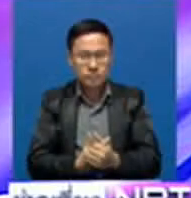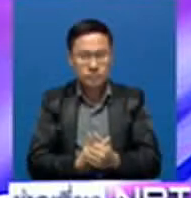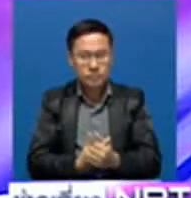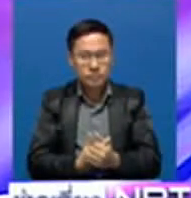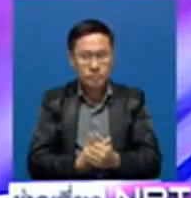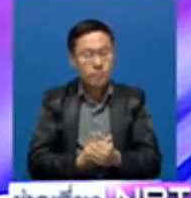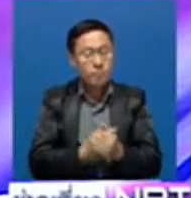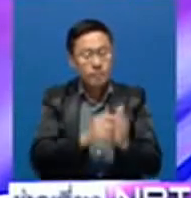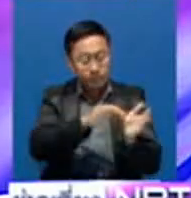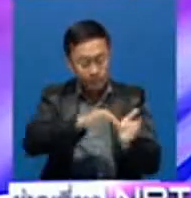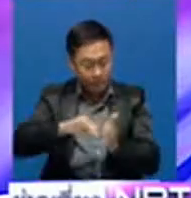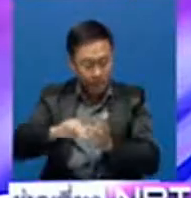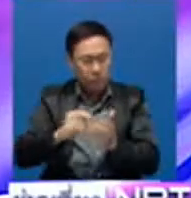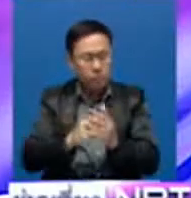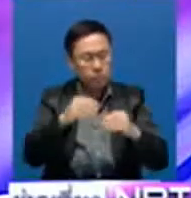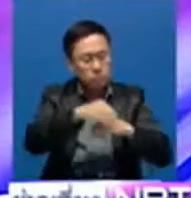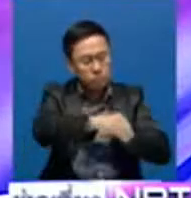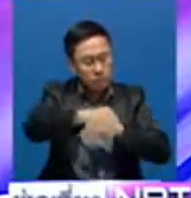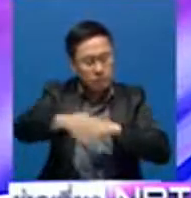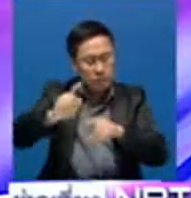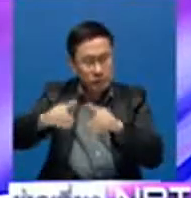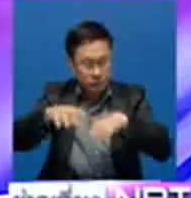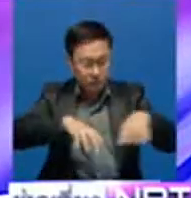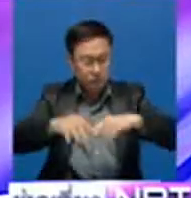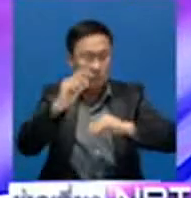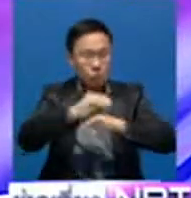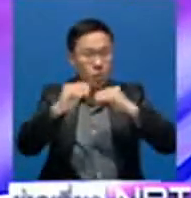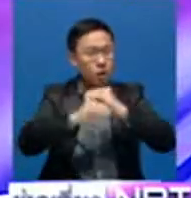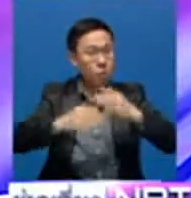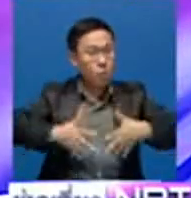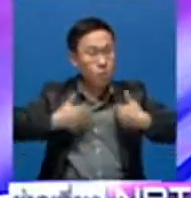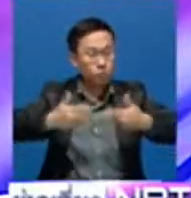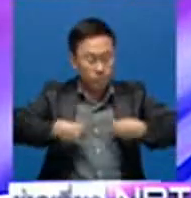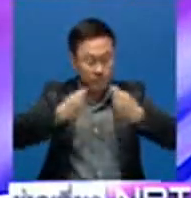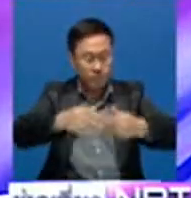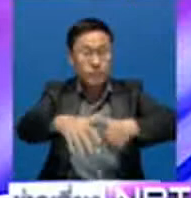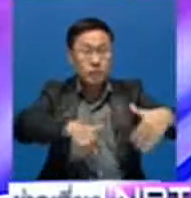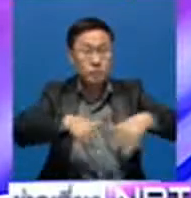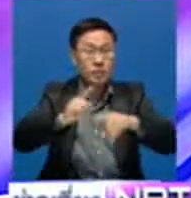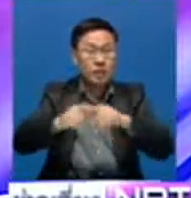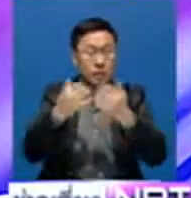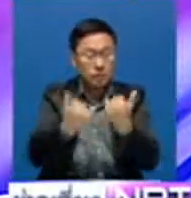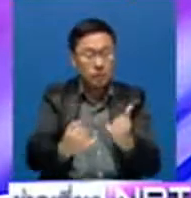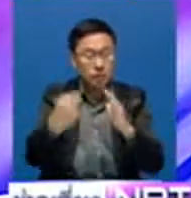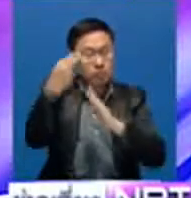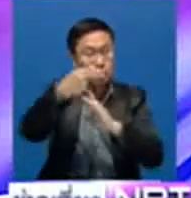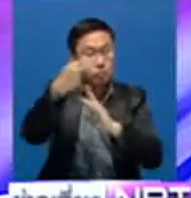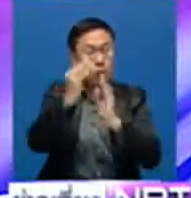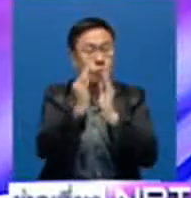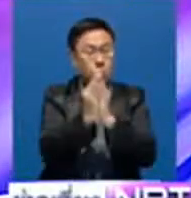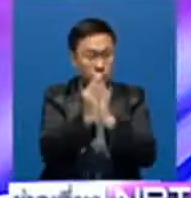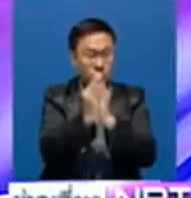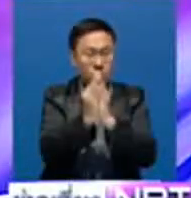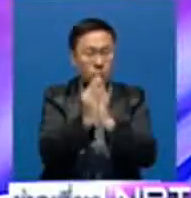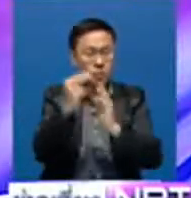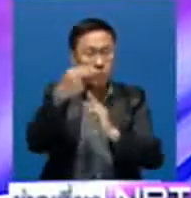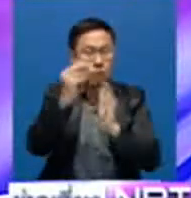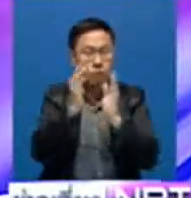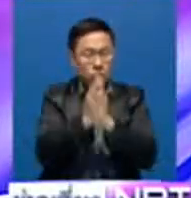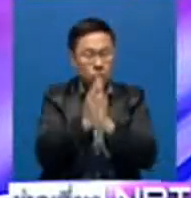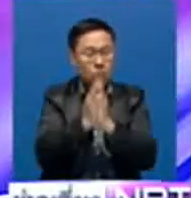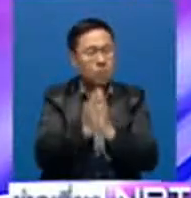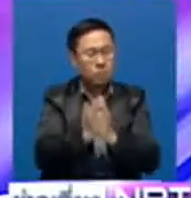คำสุภาพส่วนได้ร่วมจัดกิจกรรมสร้างความปรองดองโดยที่จังหวัดหนองบัวลำภูที่ประชุมได้ระดมความคิดเห็นเสนอให้ยุบองค์การบริหารส่วนจังหวัด